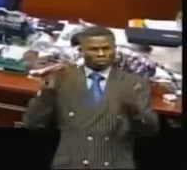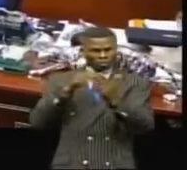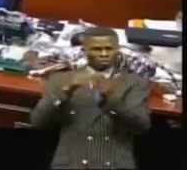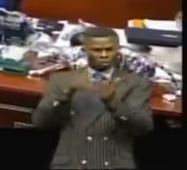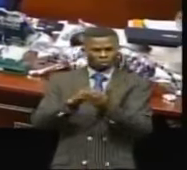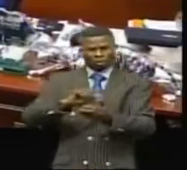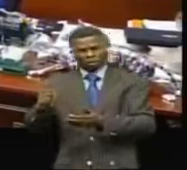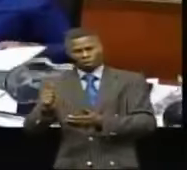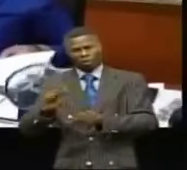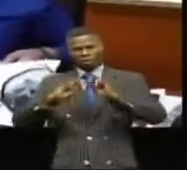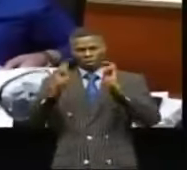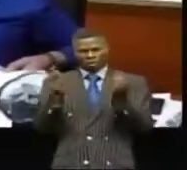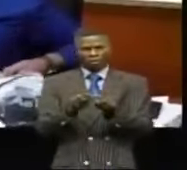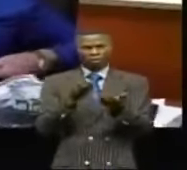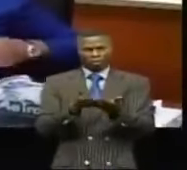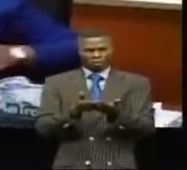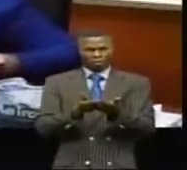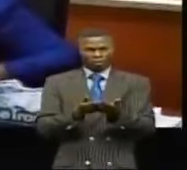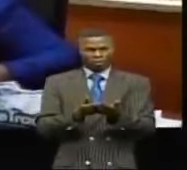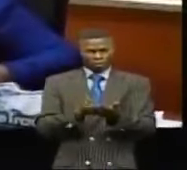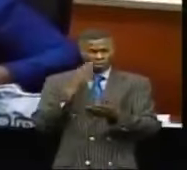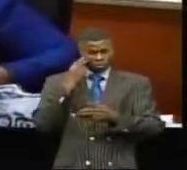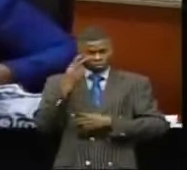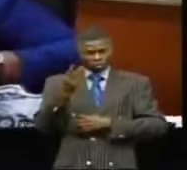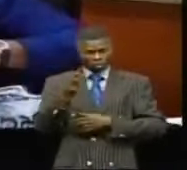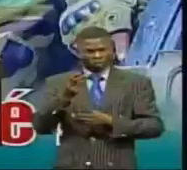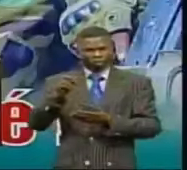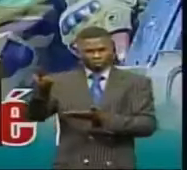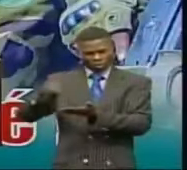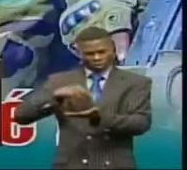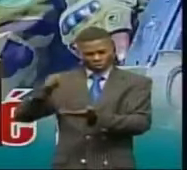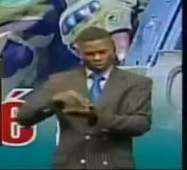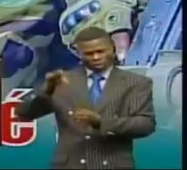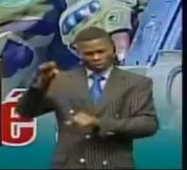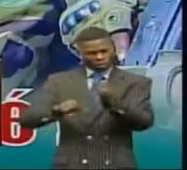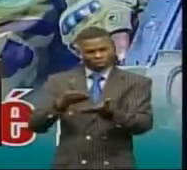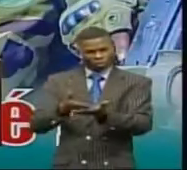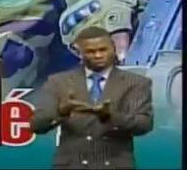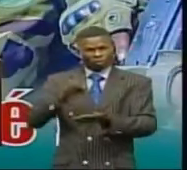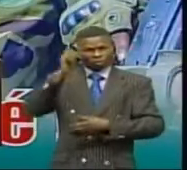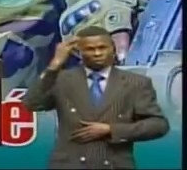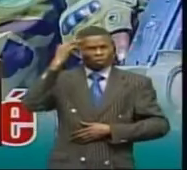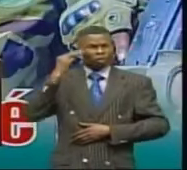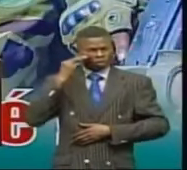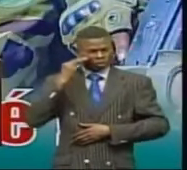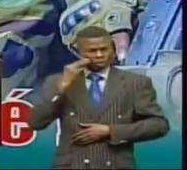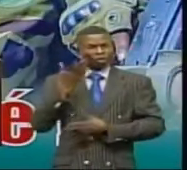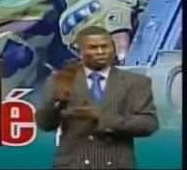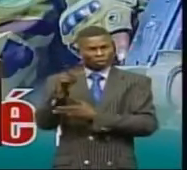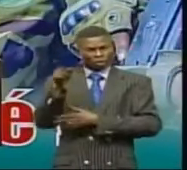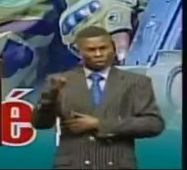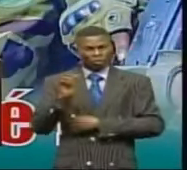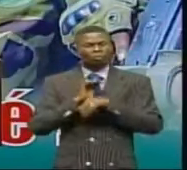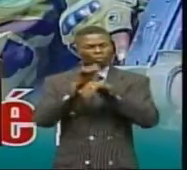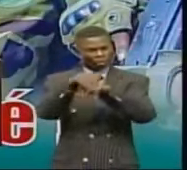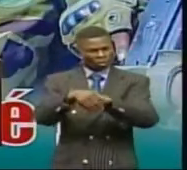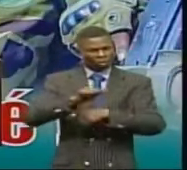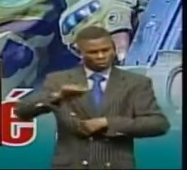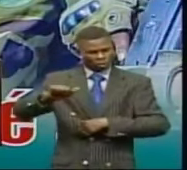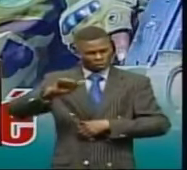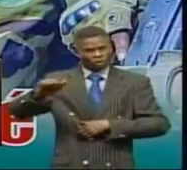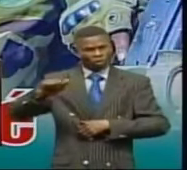services étatiques qui s'illustrent par des perceptions illégales, le Premier ministre a été invité à s'impliquer